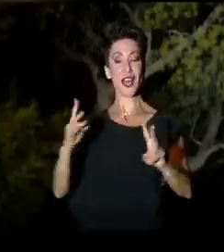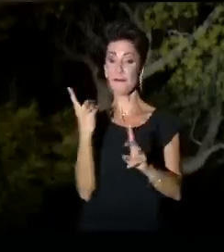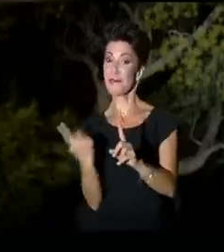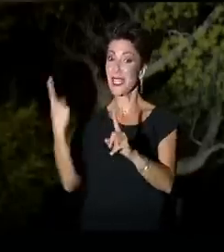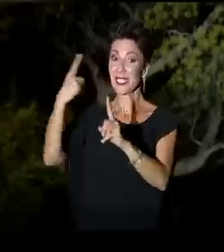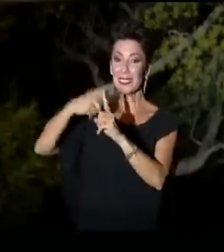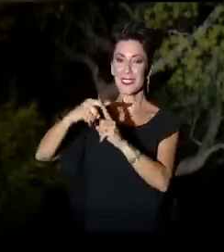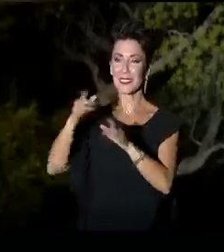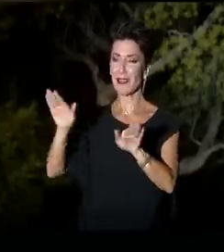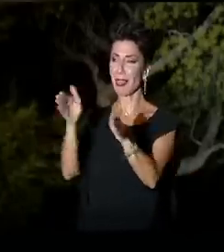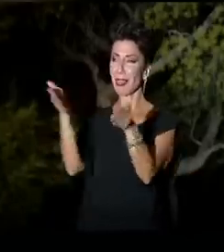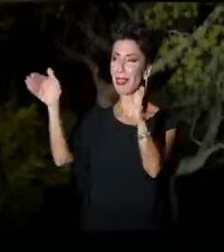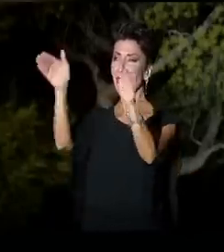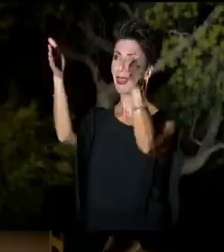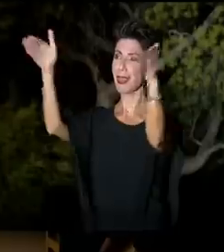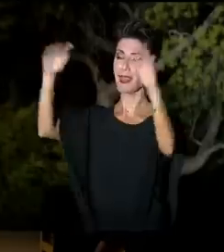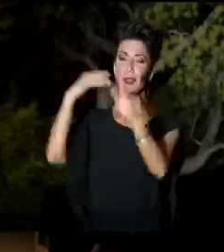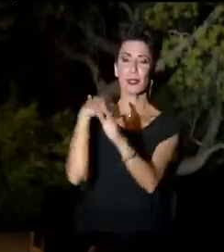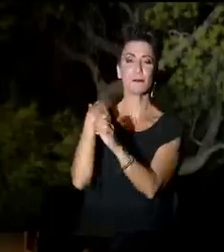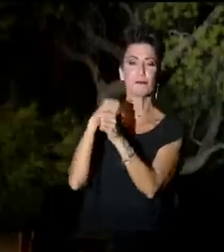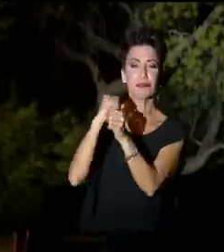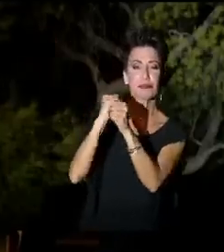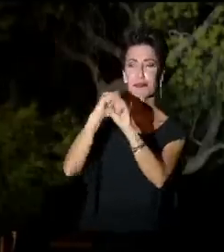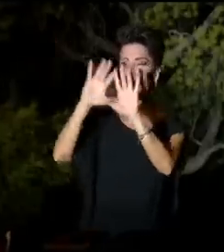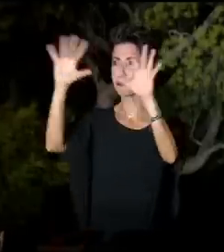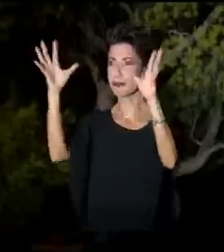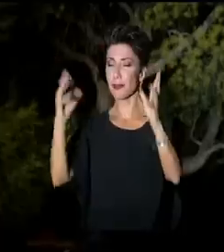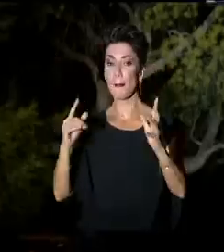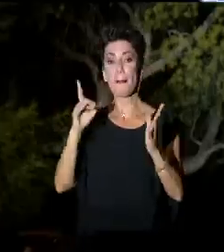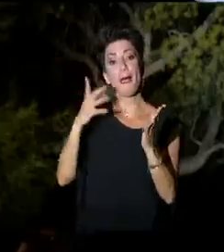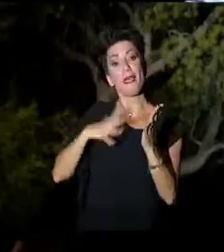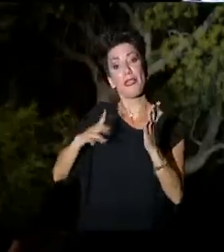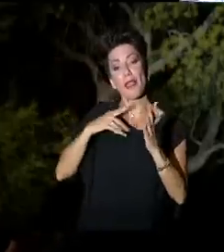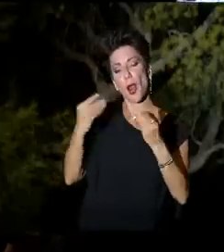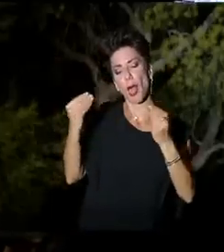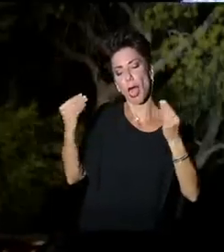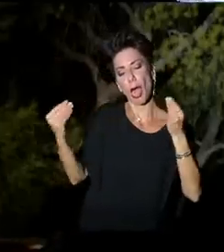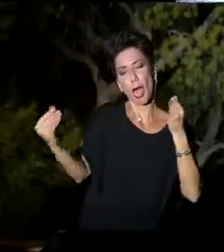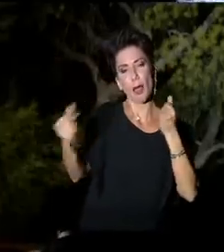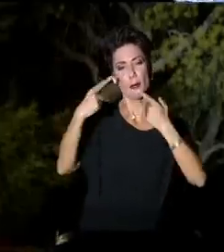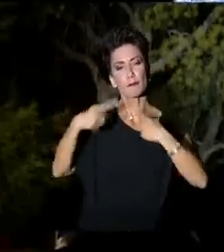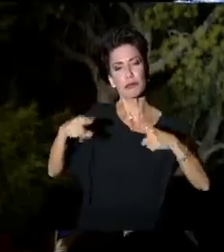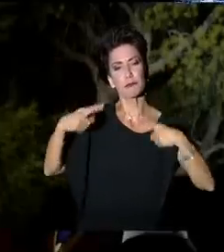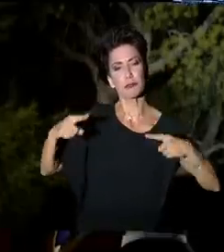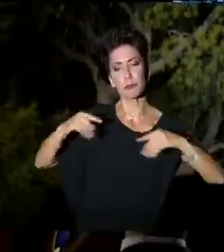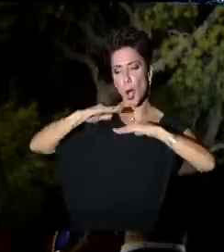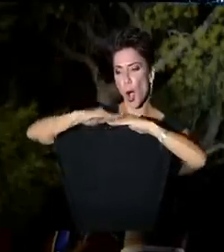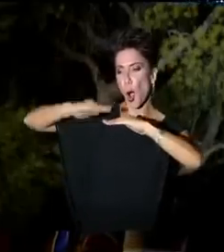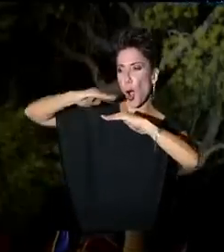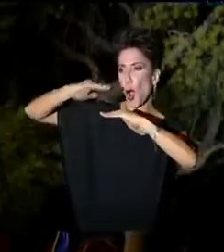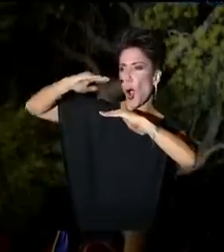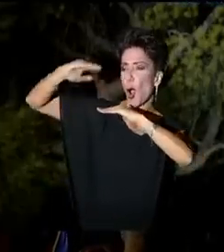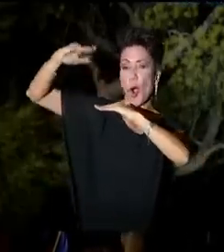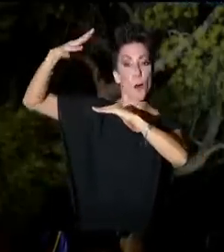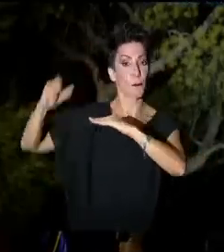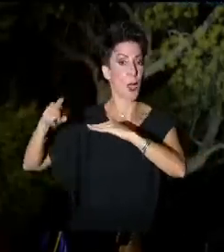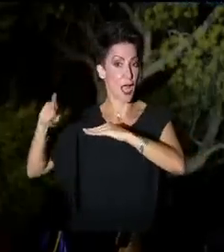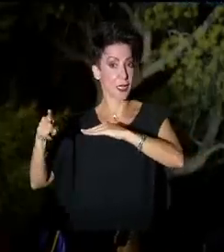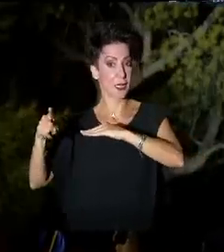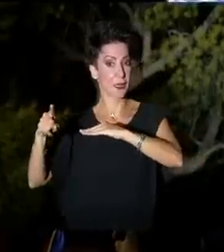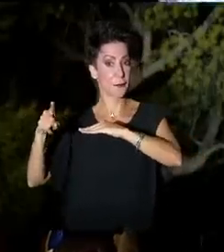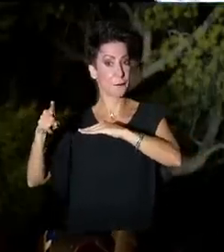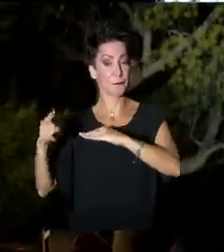κομψοτεχνήματα να φανεί και η ποικιλία των γεωλογικών στρωμάτων, αλλά και η διαδοχή των